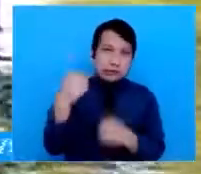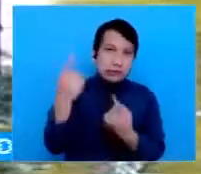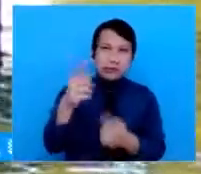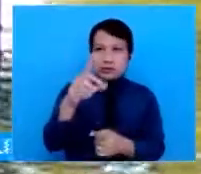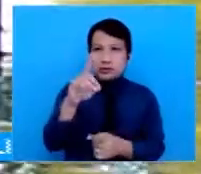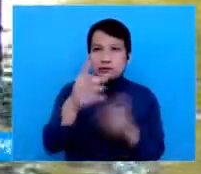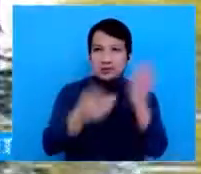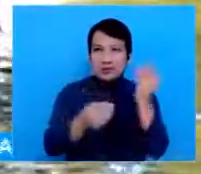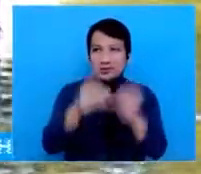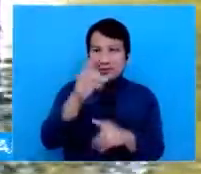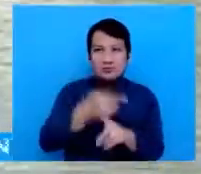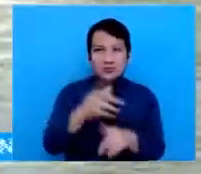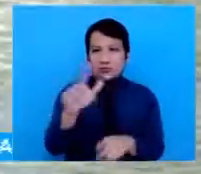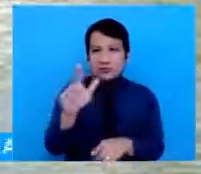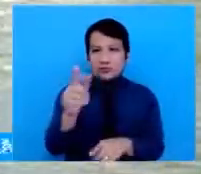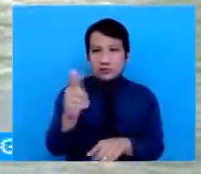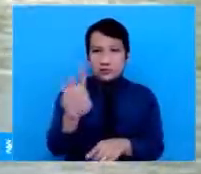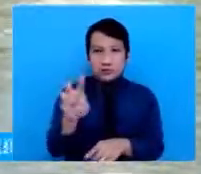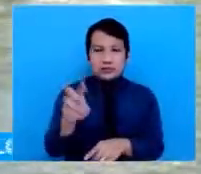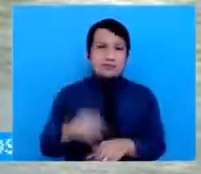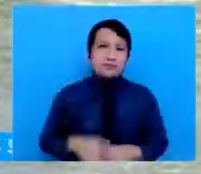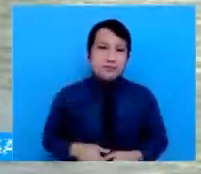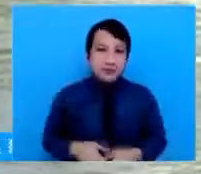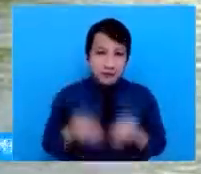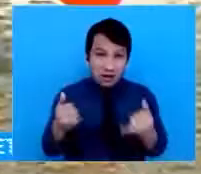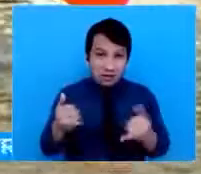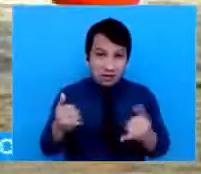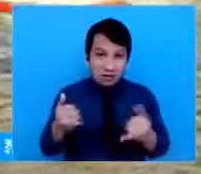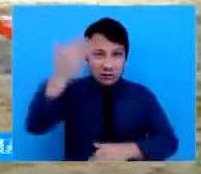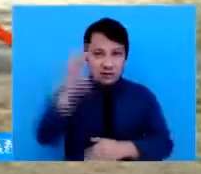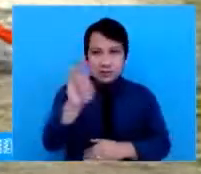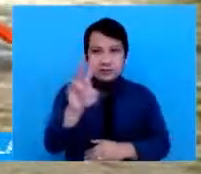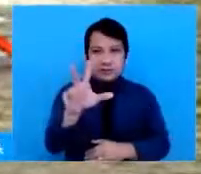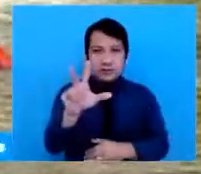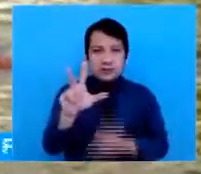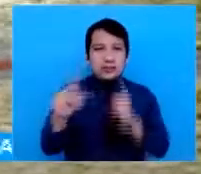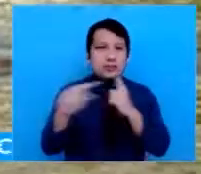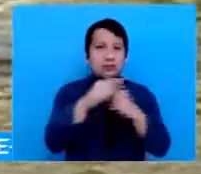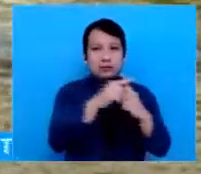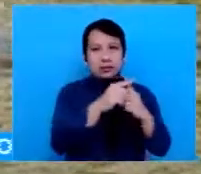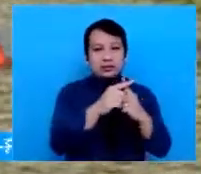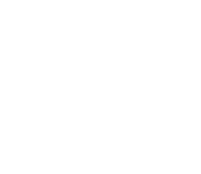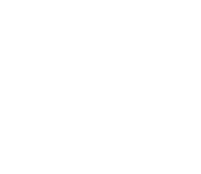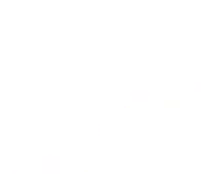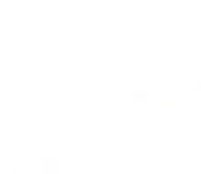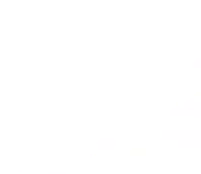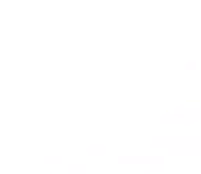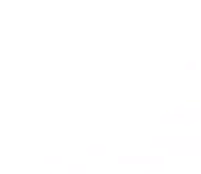lokal na pamahalaan, umakyat na sa 73 ang aktibong kaso ng COVID-19 sa lungsod.